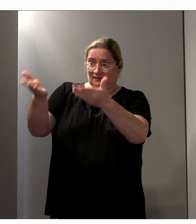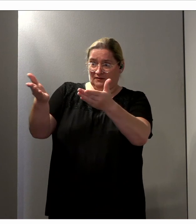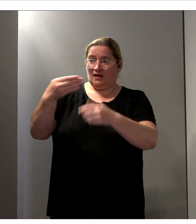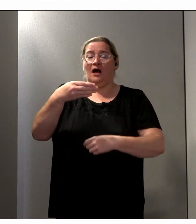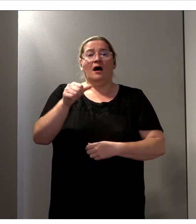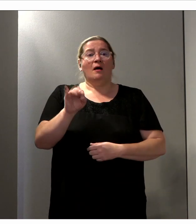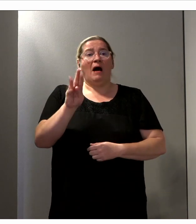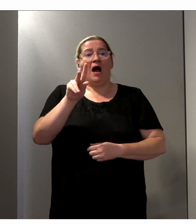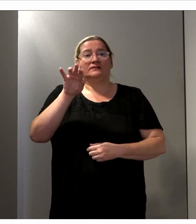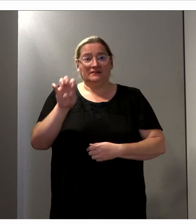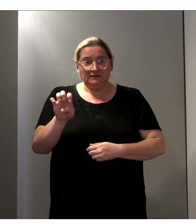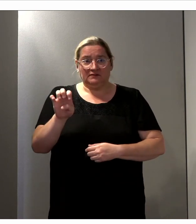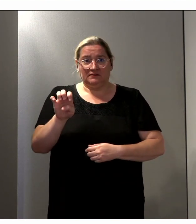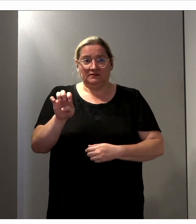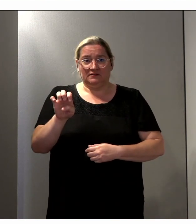Martine,